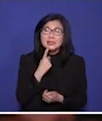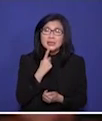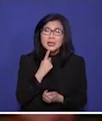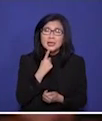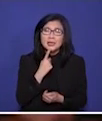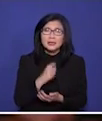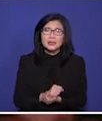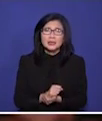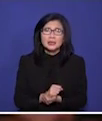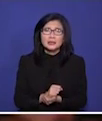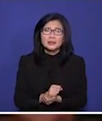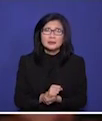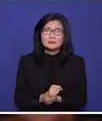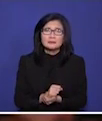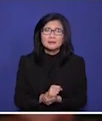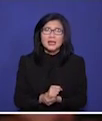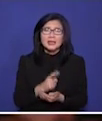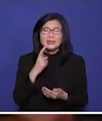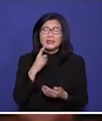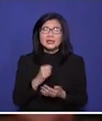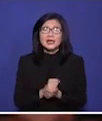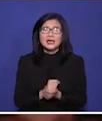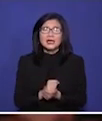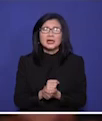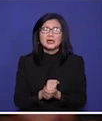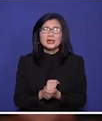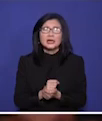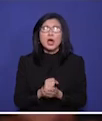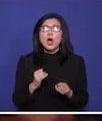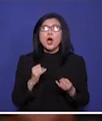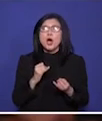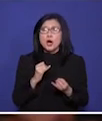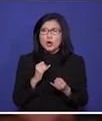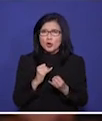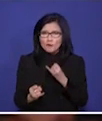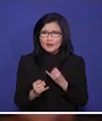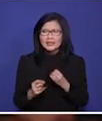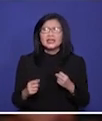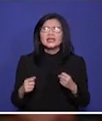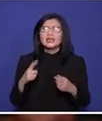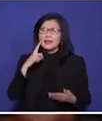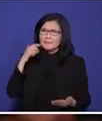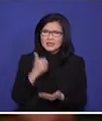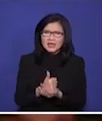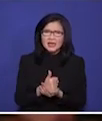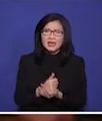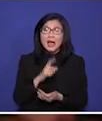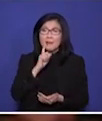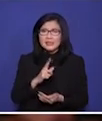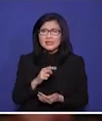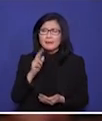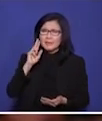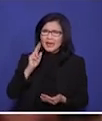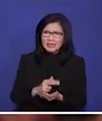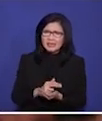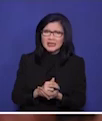tentang ee konflik kepentingan ini Apakah bapak bisa meyakini dan menjamin